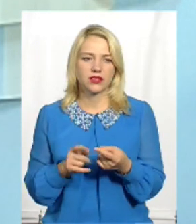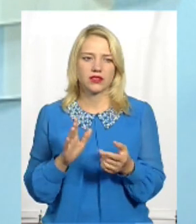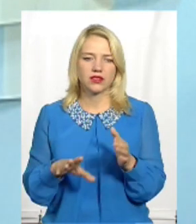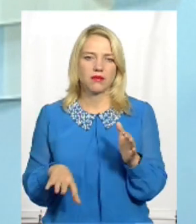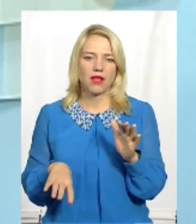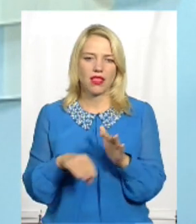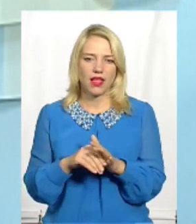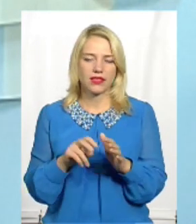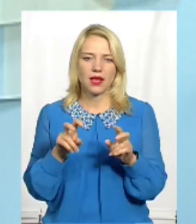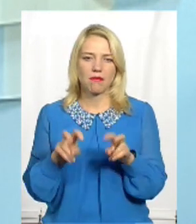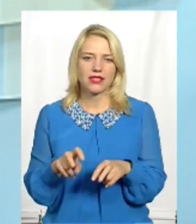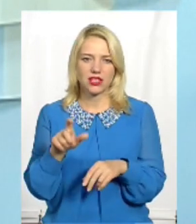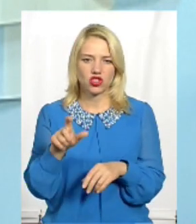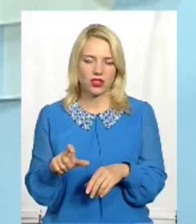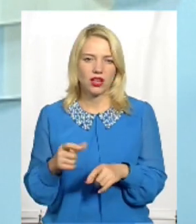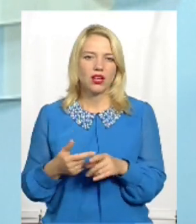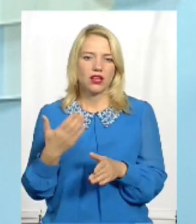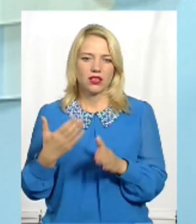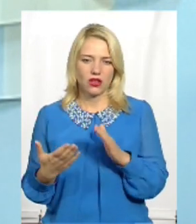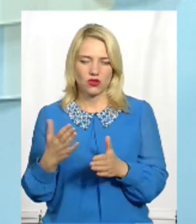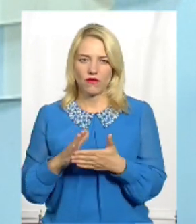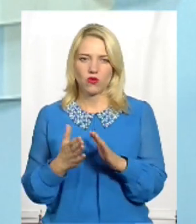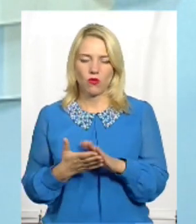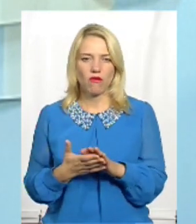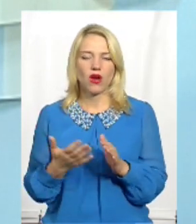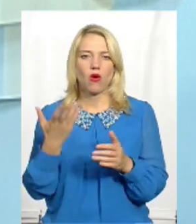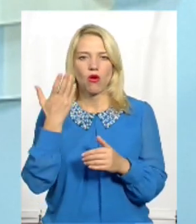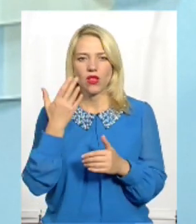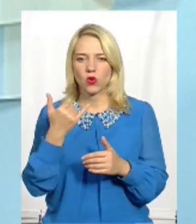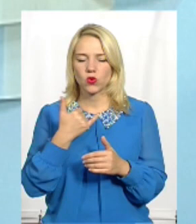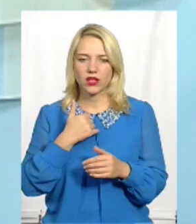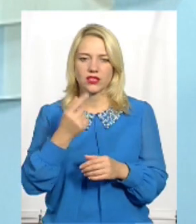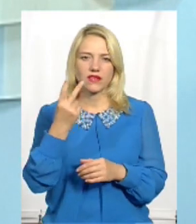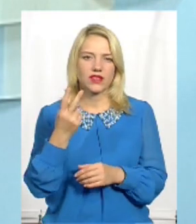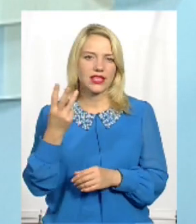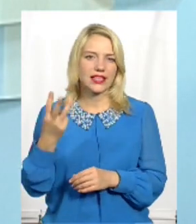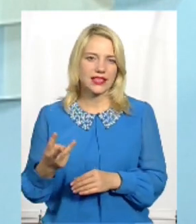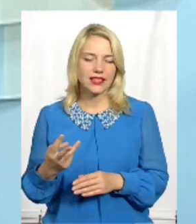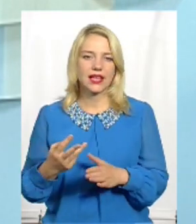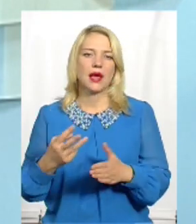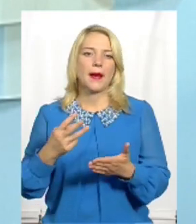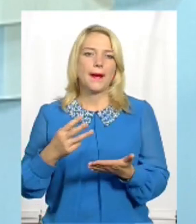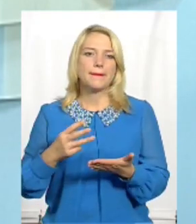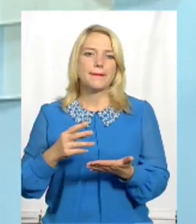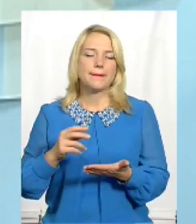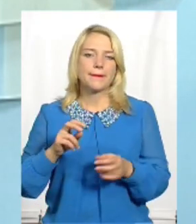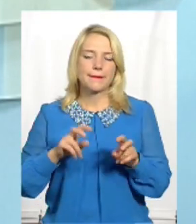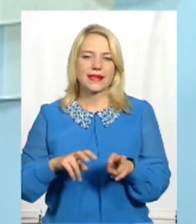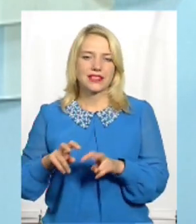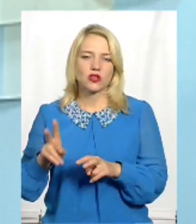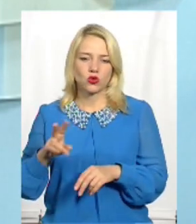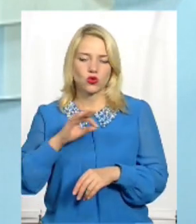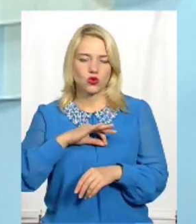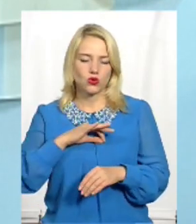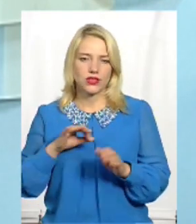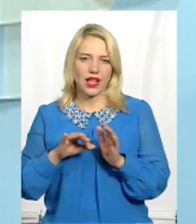пасажир. В умовах, коли в нас дві третини пасажирів, які користуються